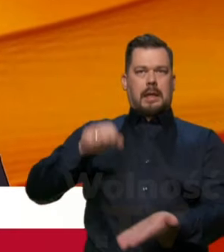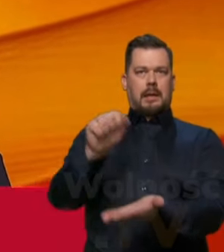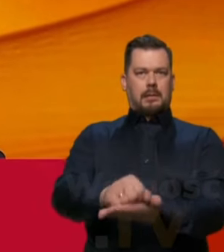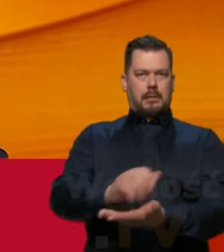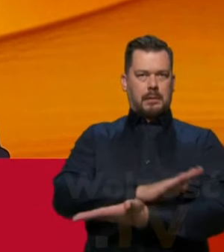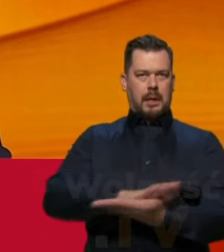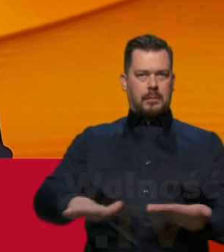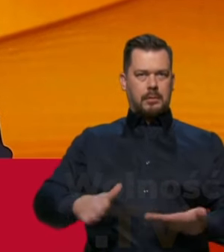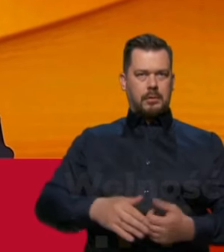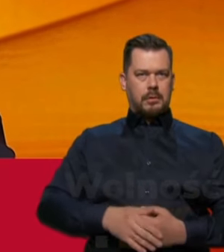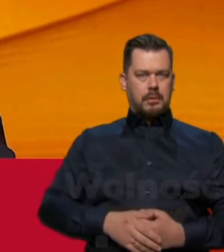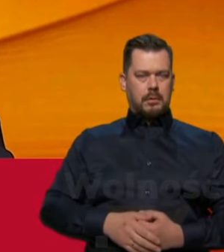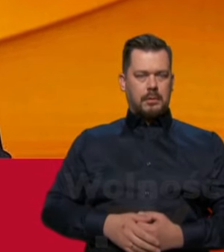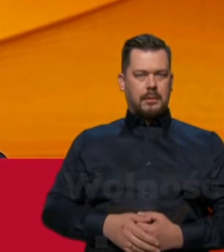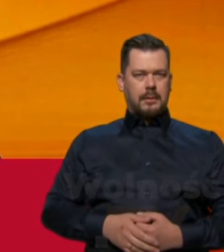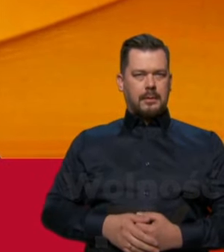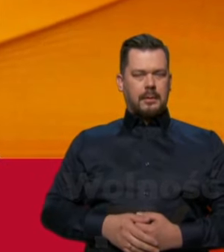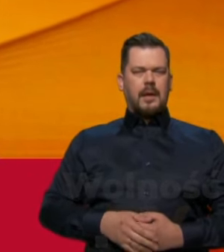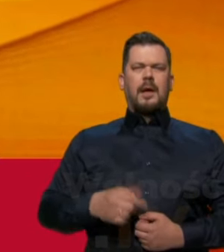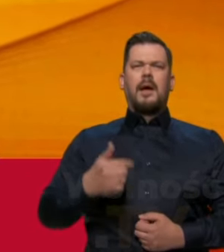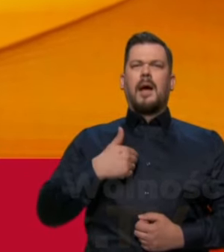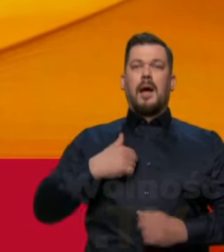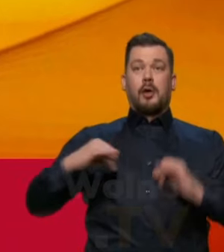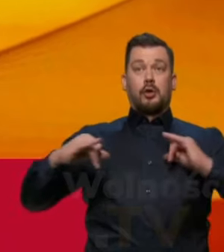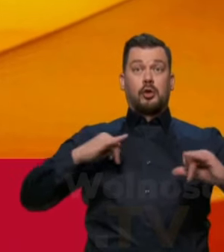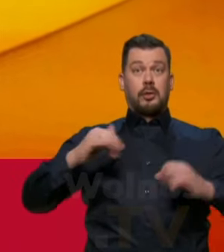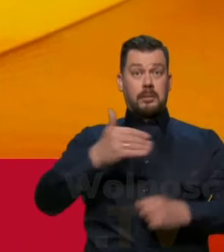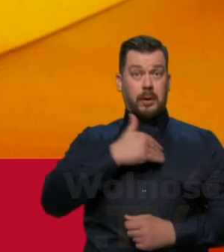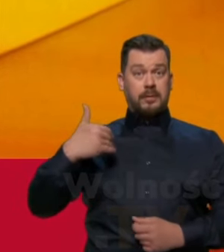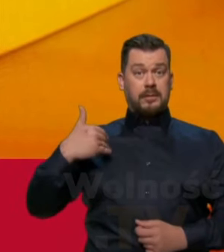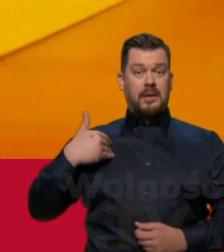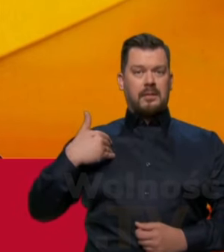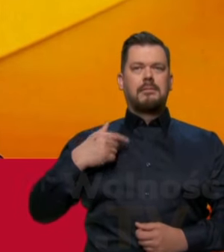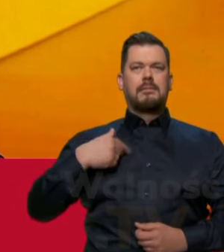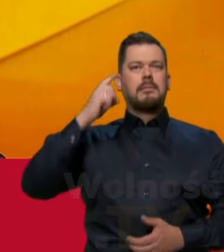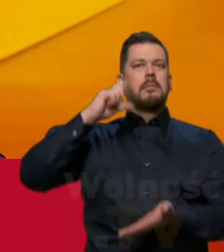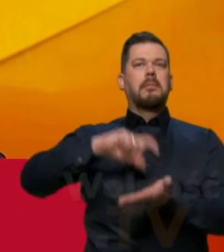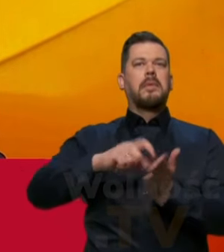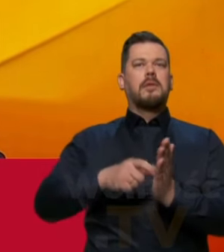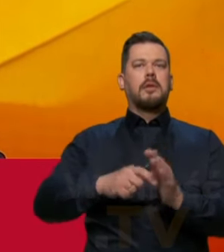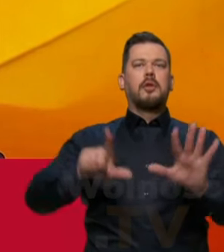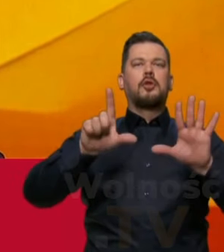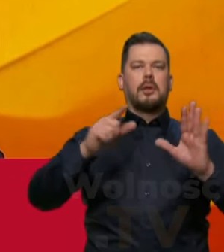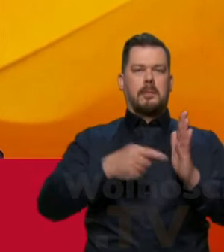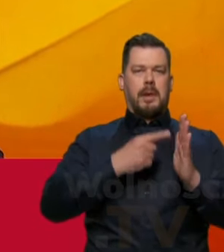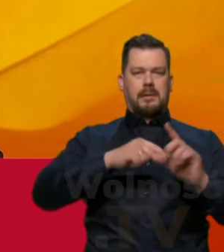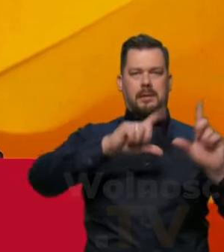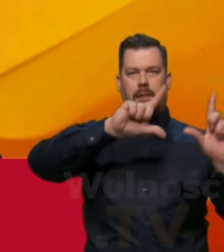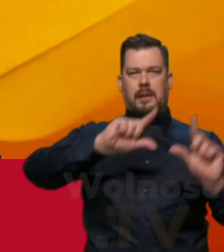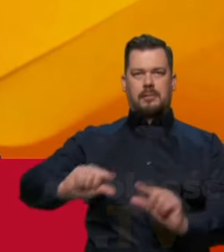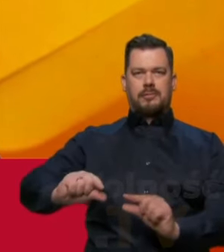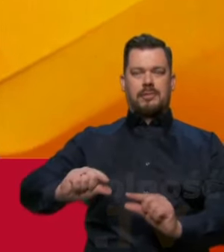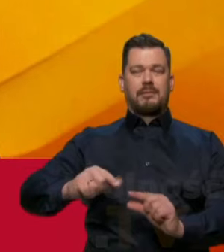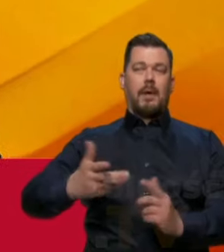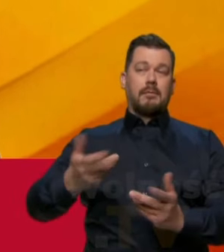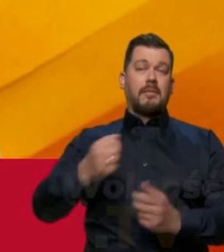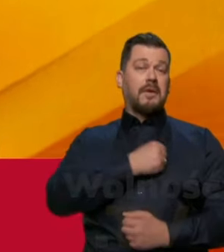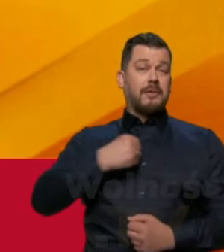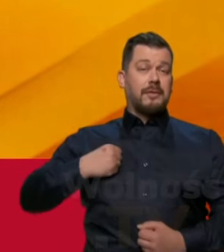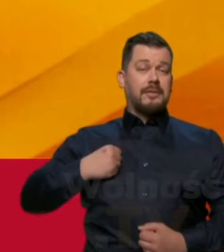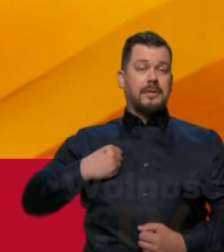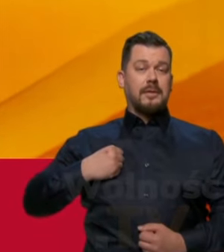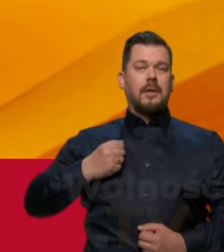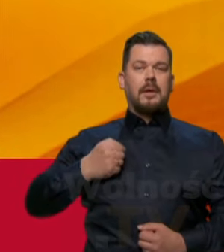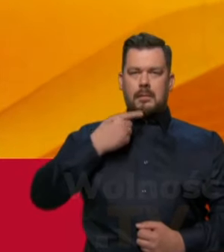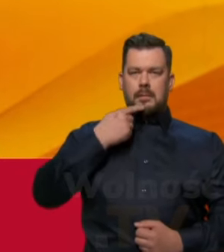1/4 mieszkanie. Ja gdybym rządził w Polsce, to oczywiście mieszkania byłyby 6 do 7 razy tańsze, ale niestety rządząc w Warszawie mogę tylko powiedzieć, że będą